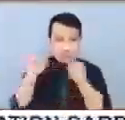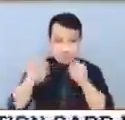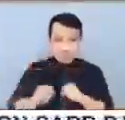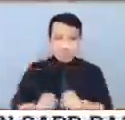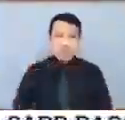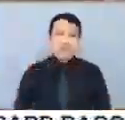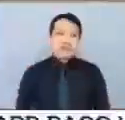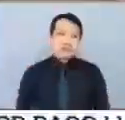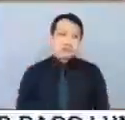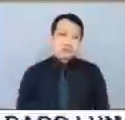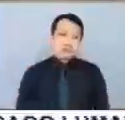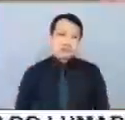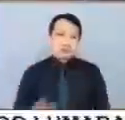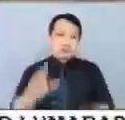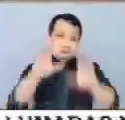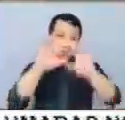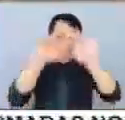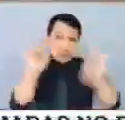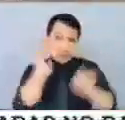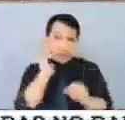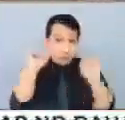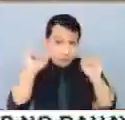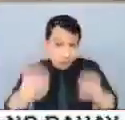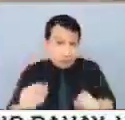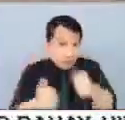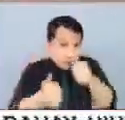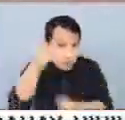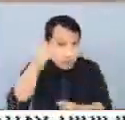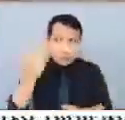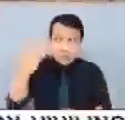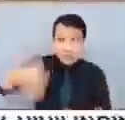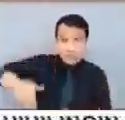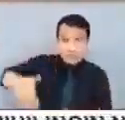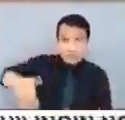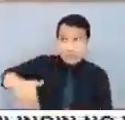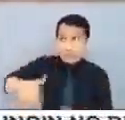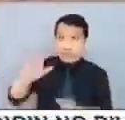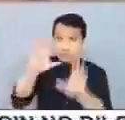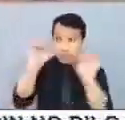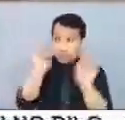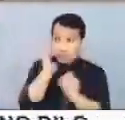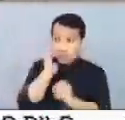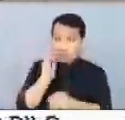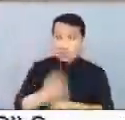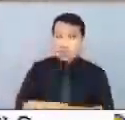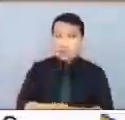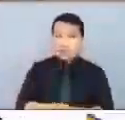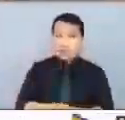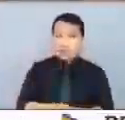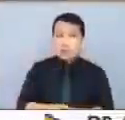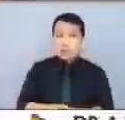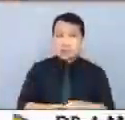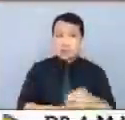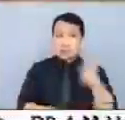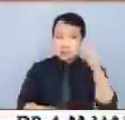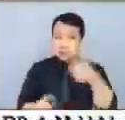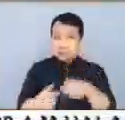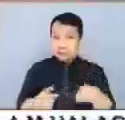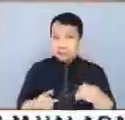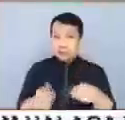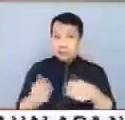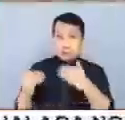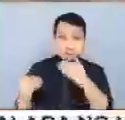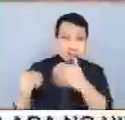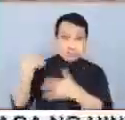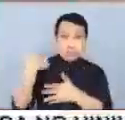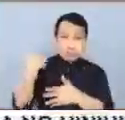strength, equal strength lang yan kay Mayor Isko in the end. Equal strength lang din si, ano, no, si